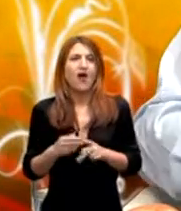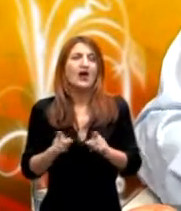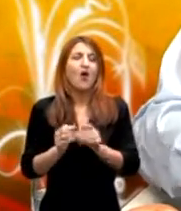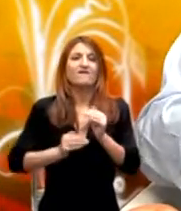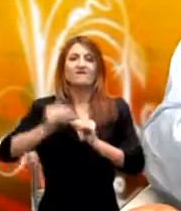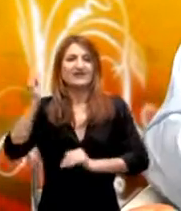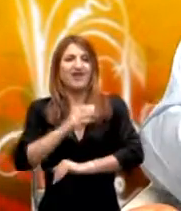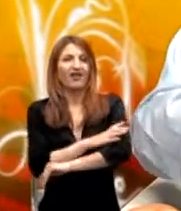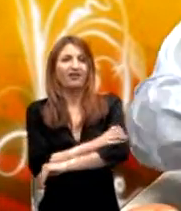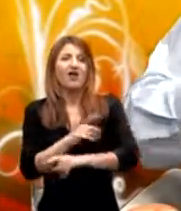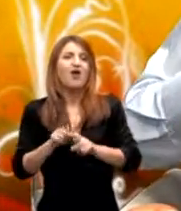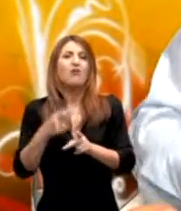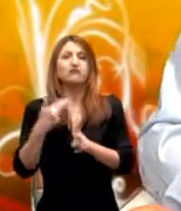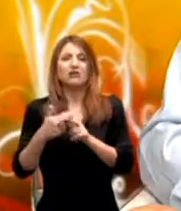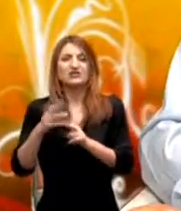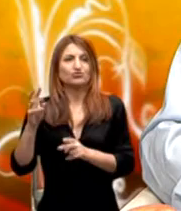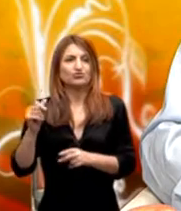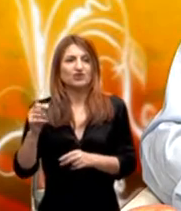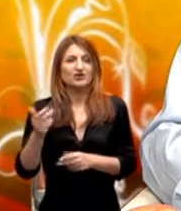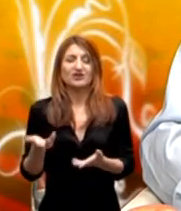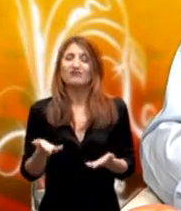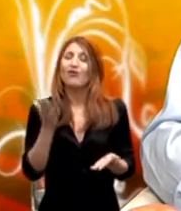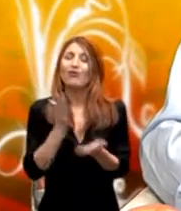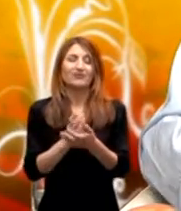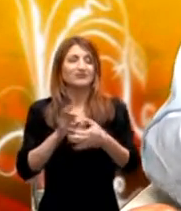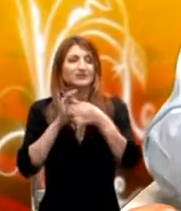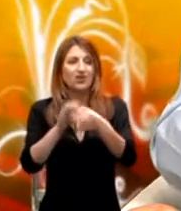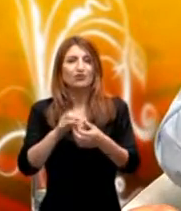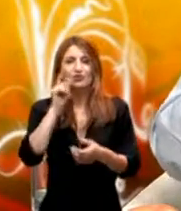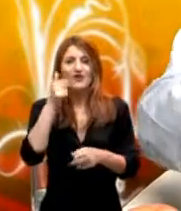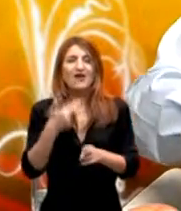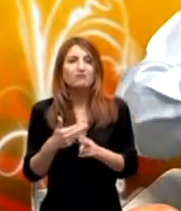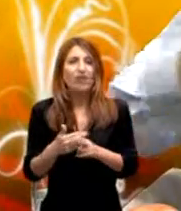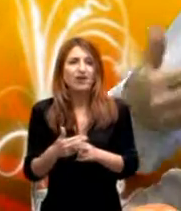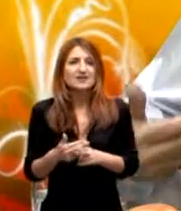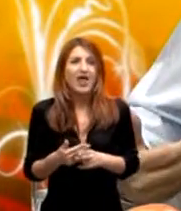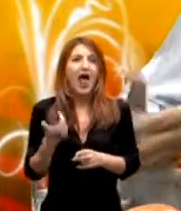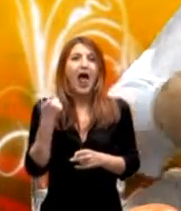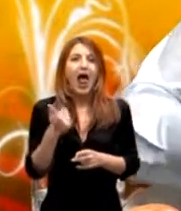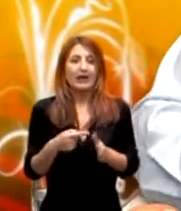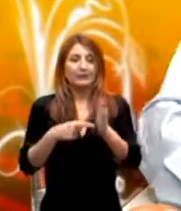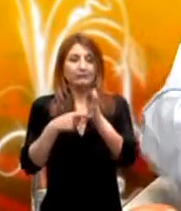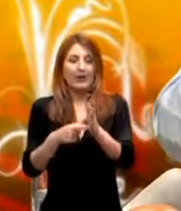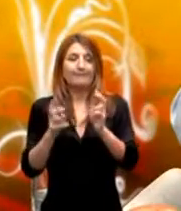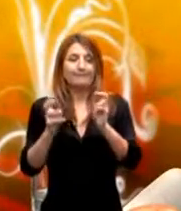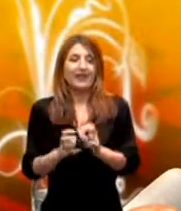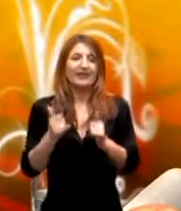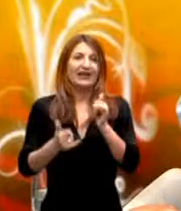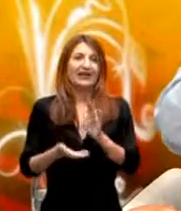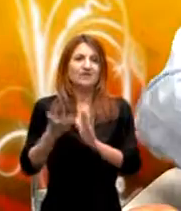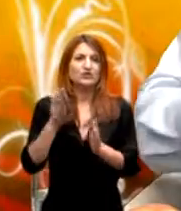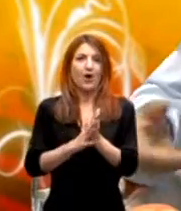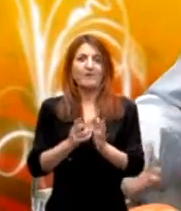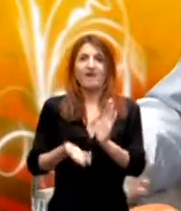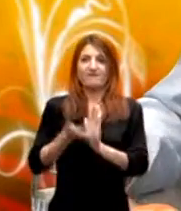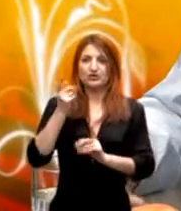bolest. To isto kao visoki krvni tlak, kao dijabetes. Uvijek je čovjek bolestan. samo simptomi su izraženi manje ili više. Imaš više